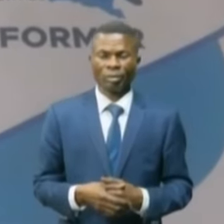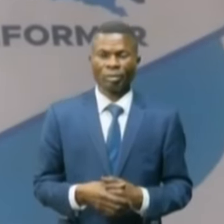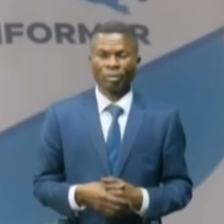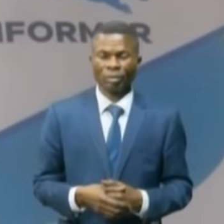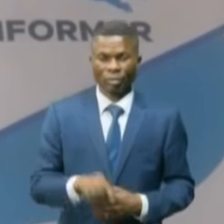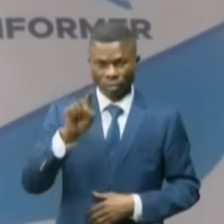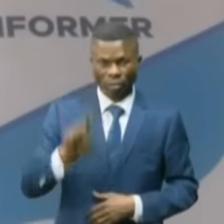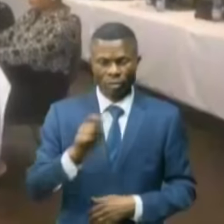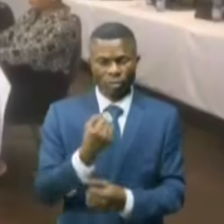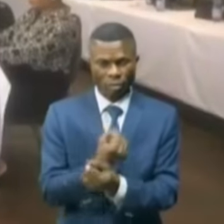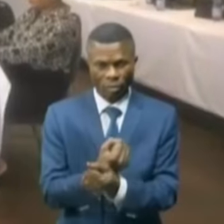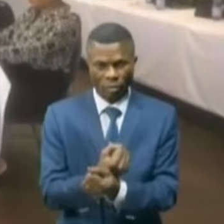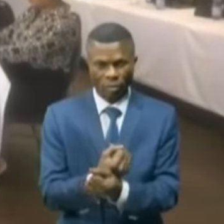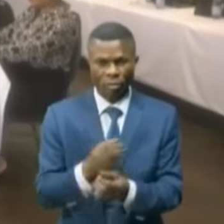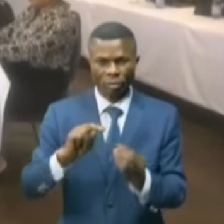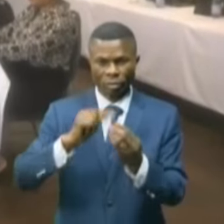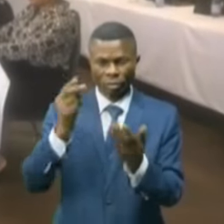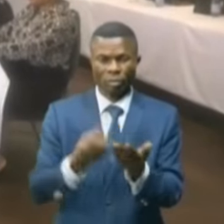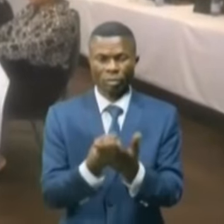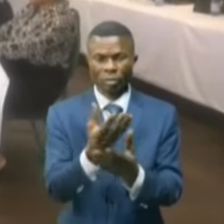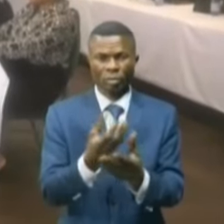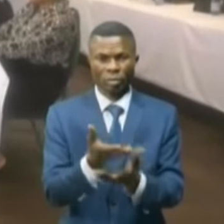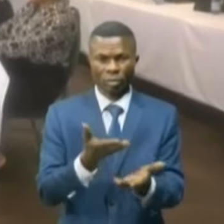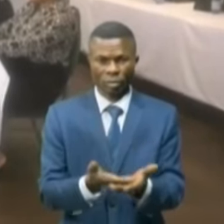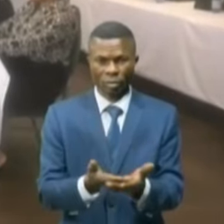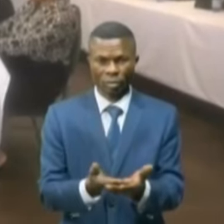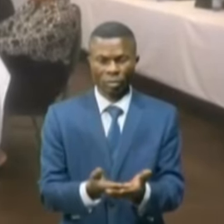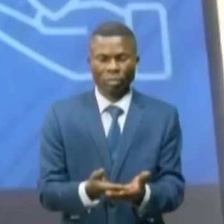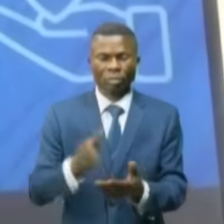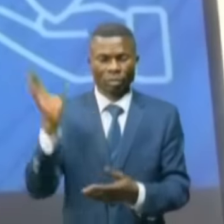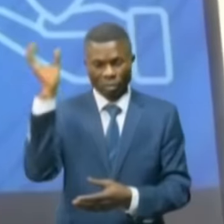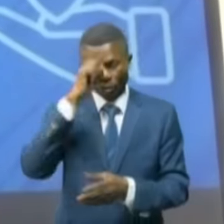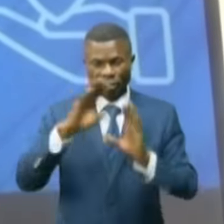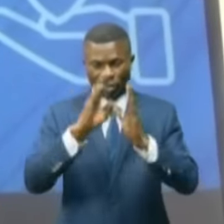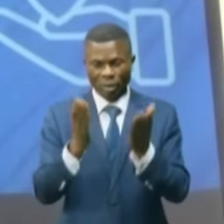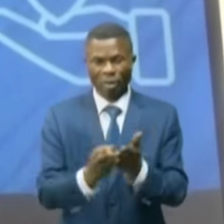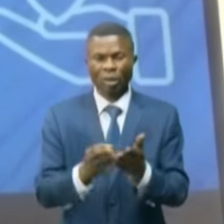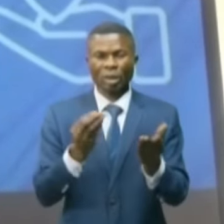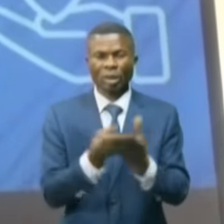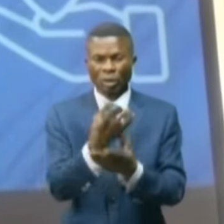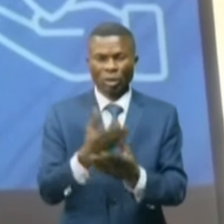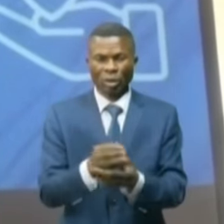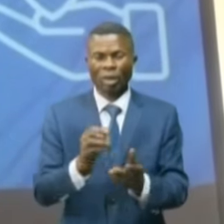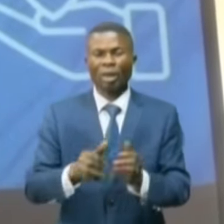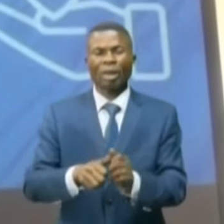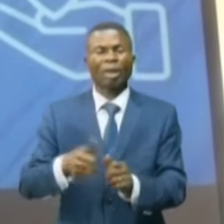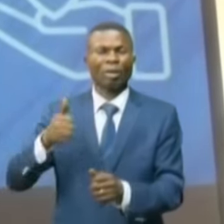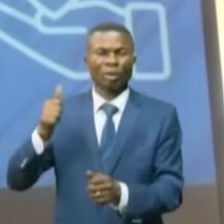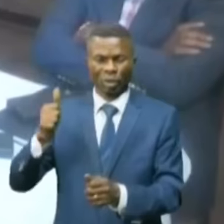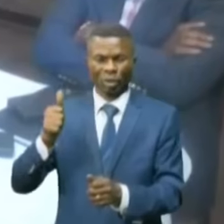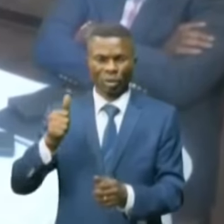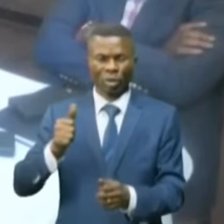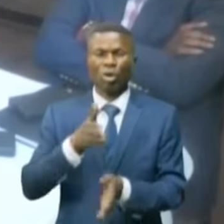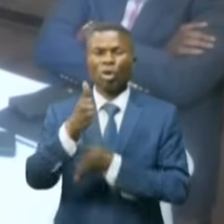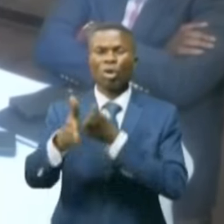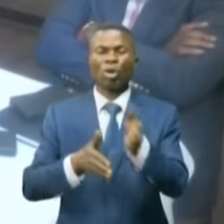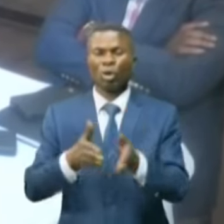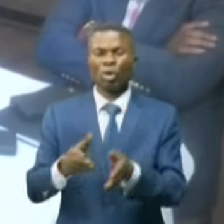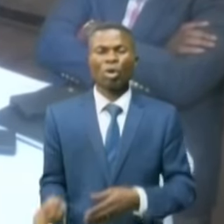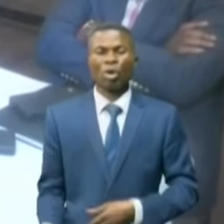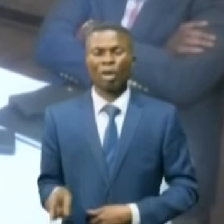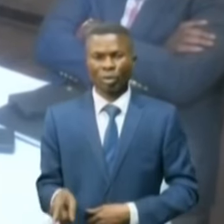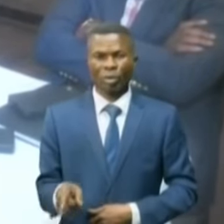Il faut respecter la chaîne de la dépense pour capter toutes les dépenses afin d'éviter le détournement et la